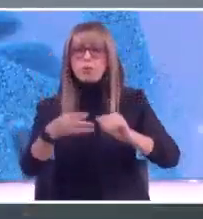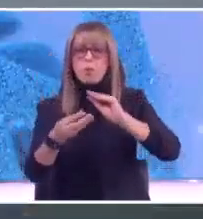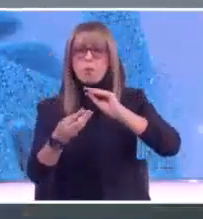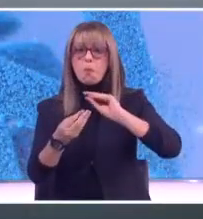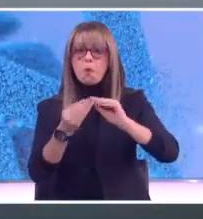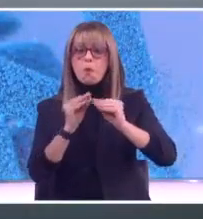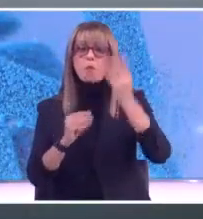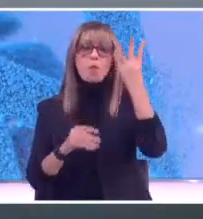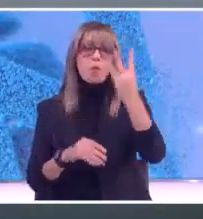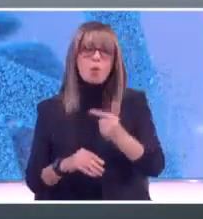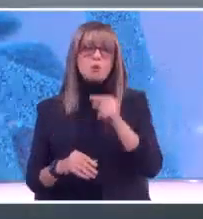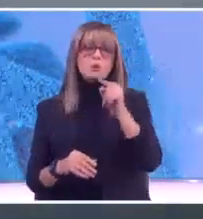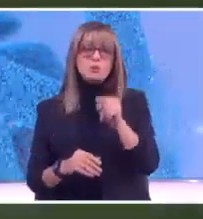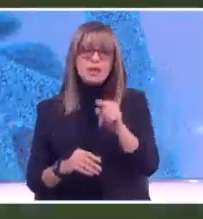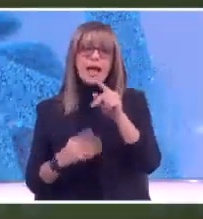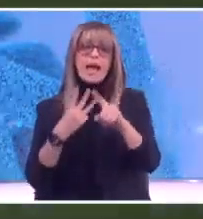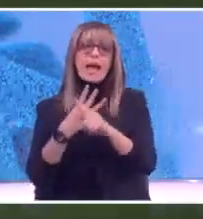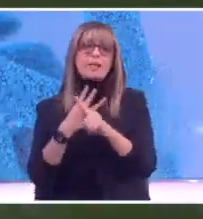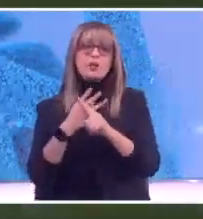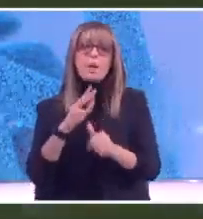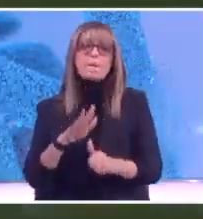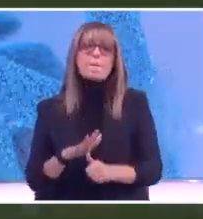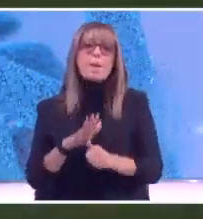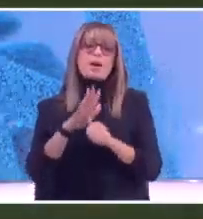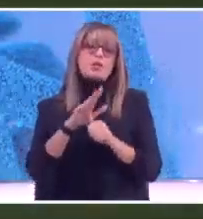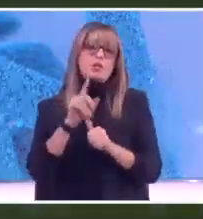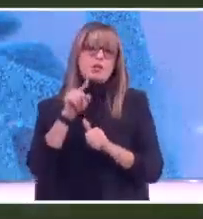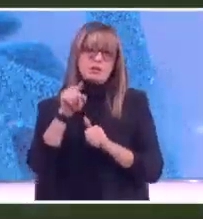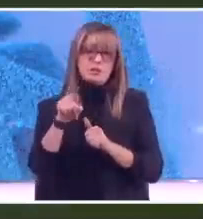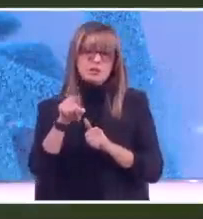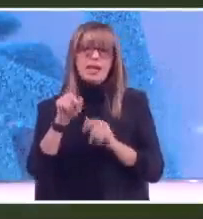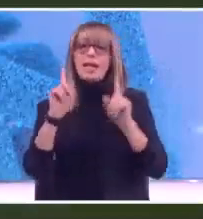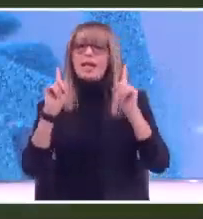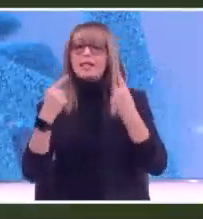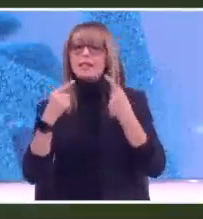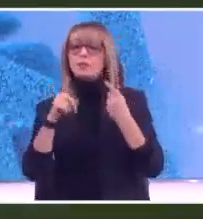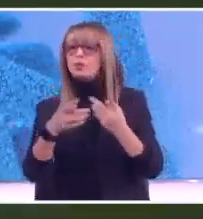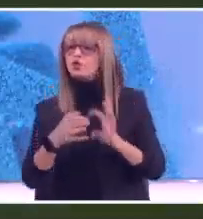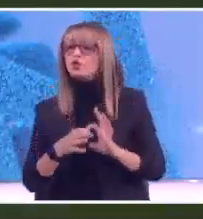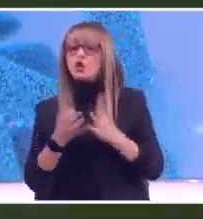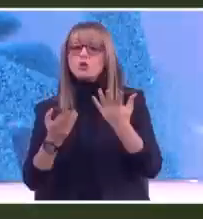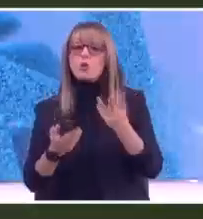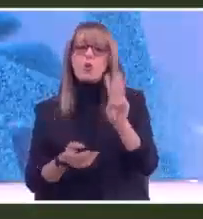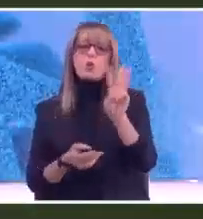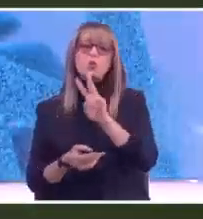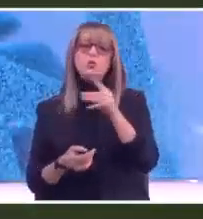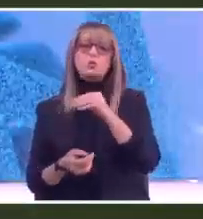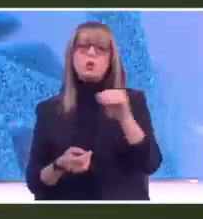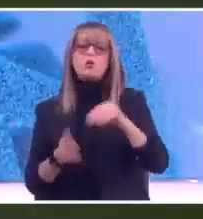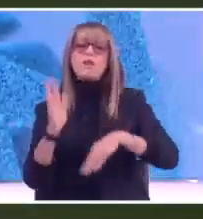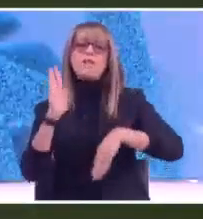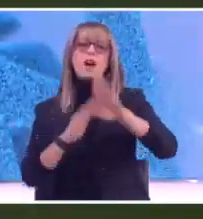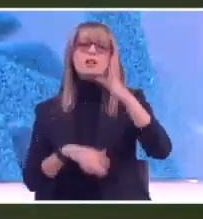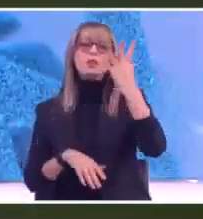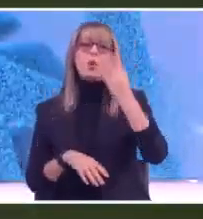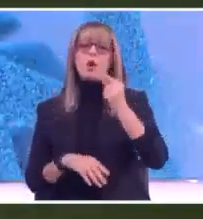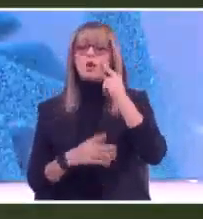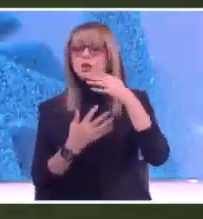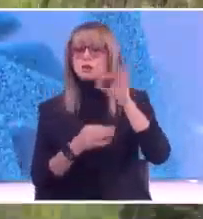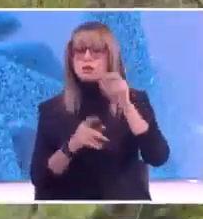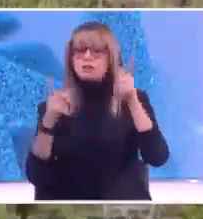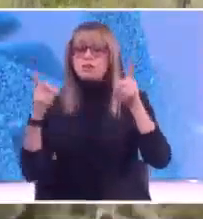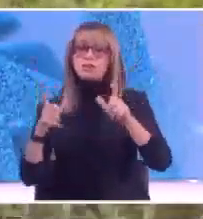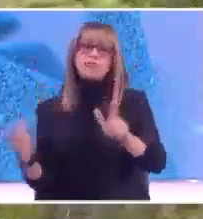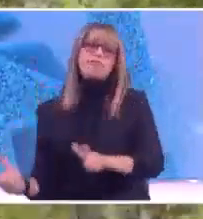olan yerleşim yeri, Endonezya'nın başkenti Jakarta. Yetkililer çözümü 30 milyondan fazla nüfusu bulunan kenti